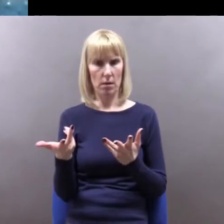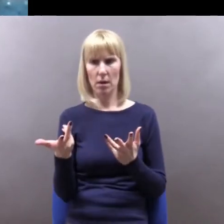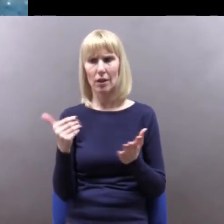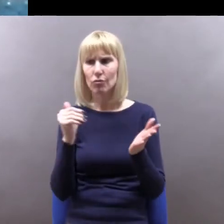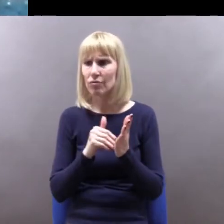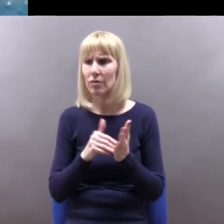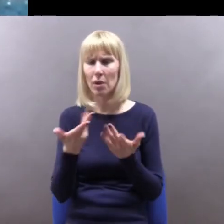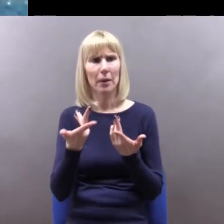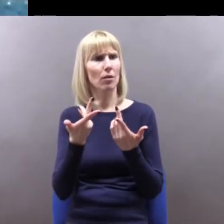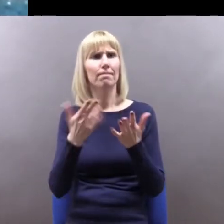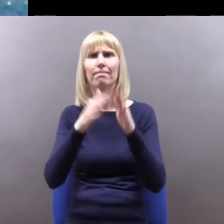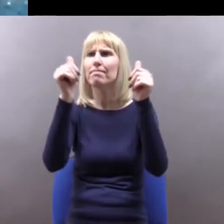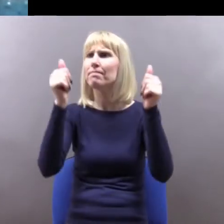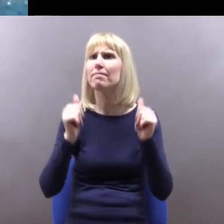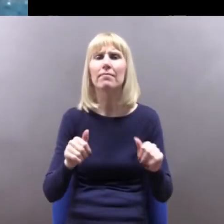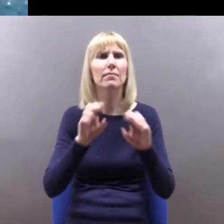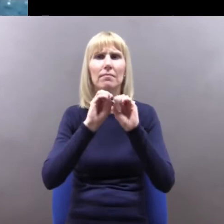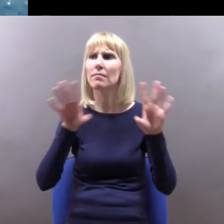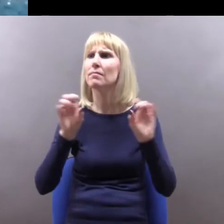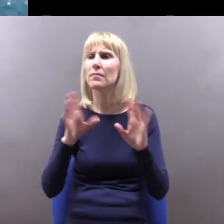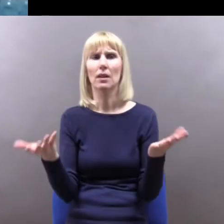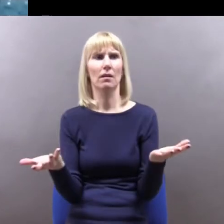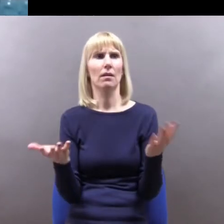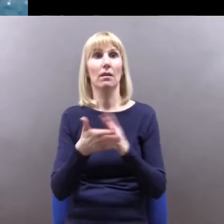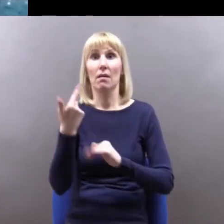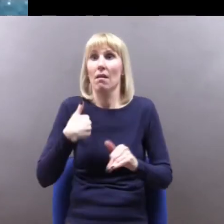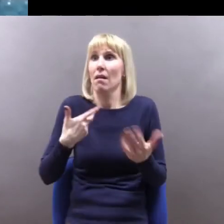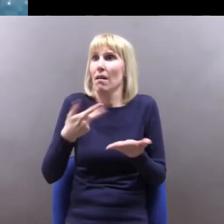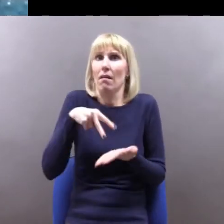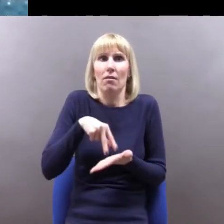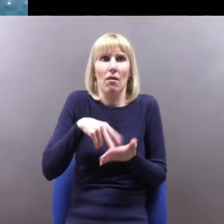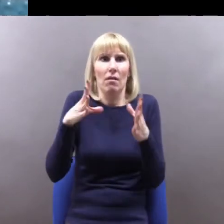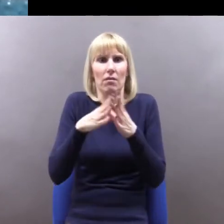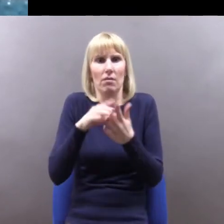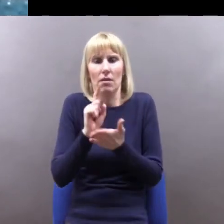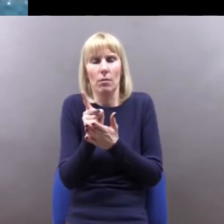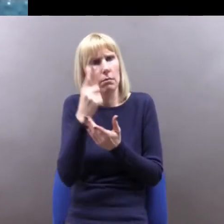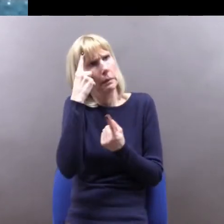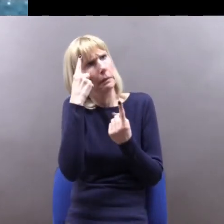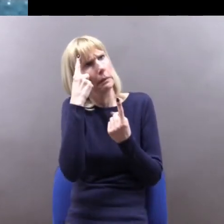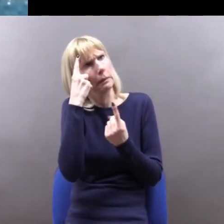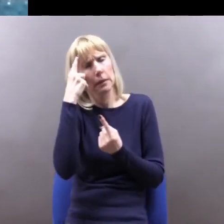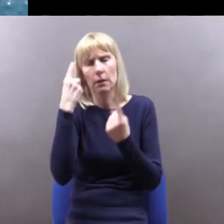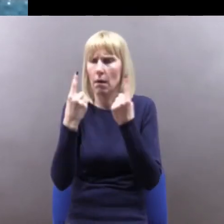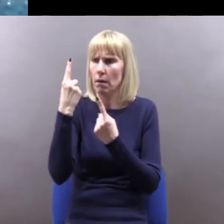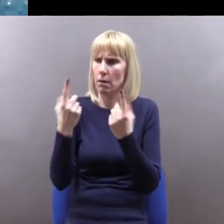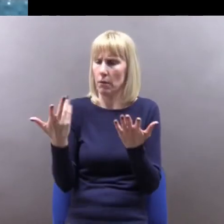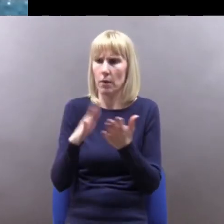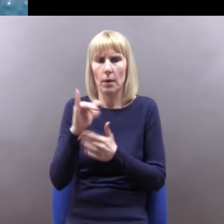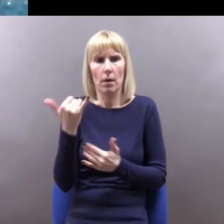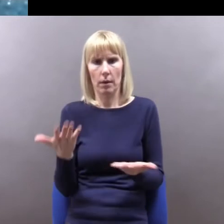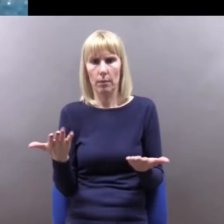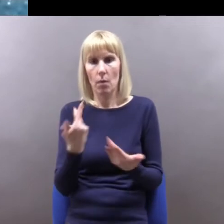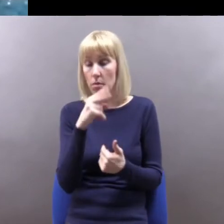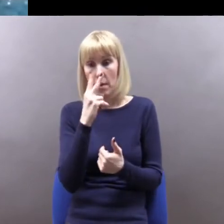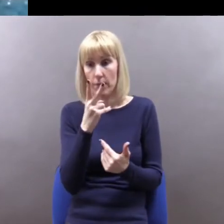ta platforma jest, a nie, że stoję 10 minut przed budynkiem i zastanawiam się, jak się do niego dostać, bo